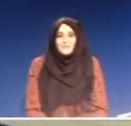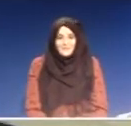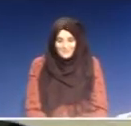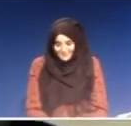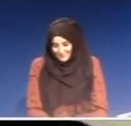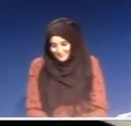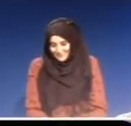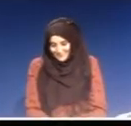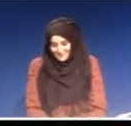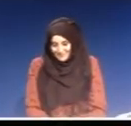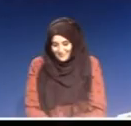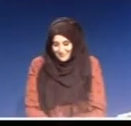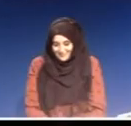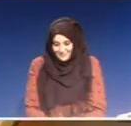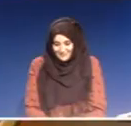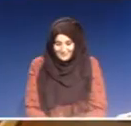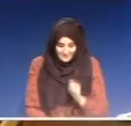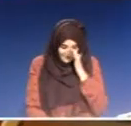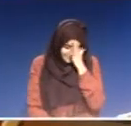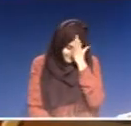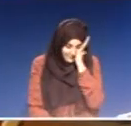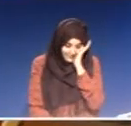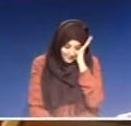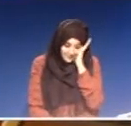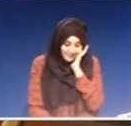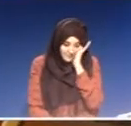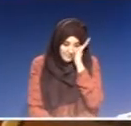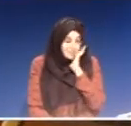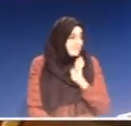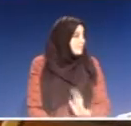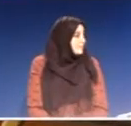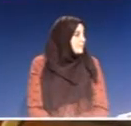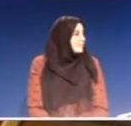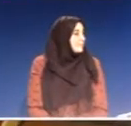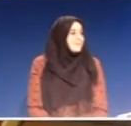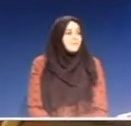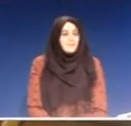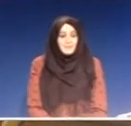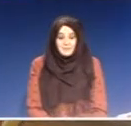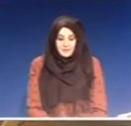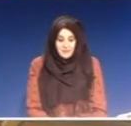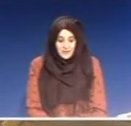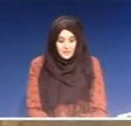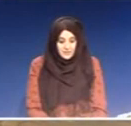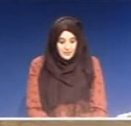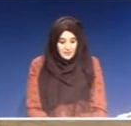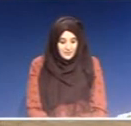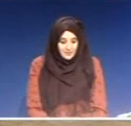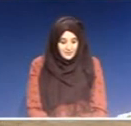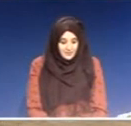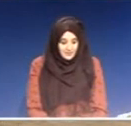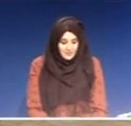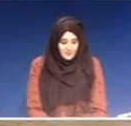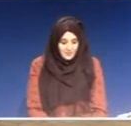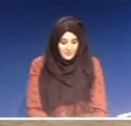كن يدا بالخير تمتد وهدى بالحب يسعد كل